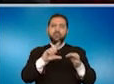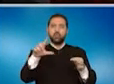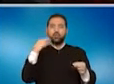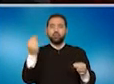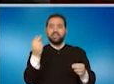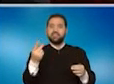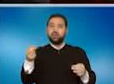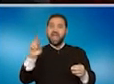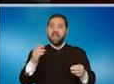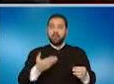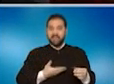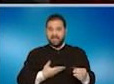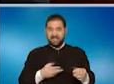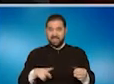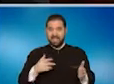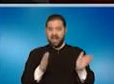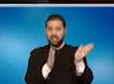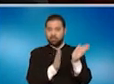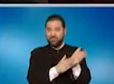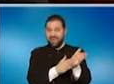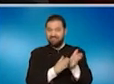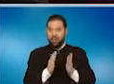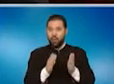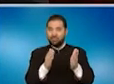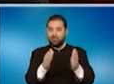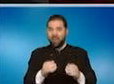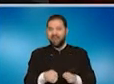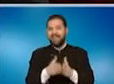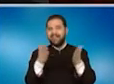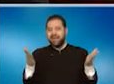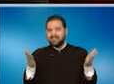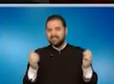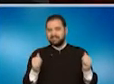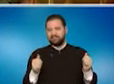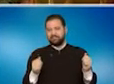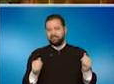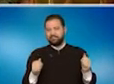părintele, era dovada continuarea cărții.